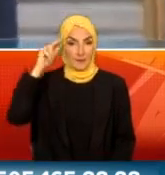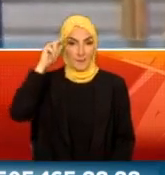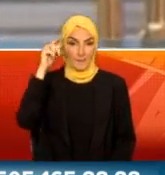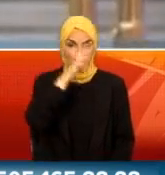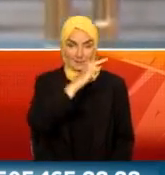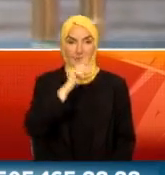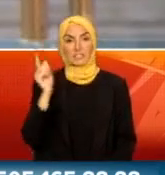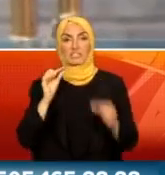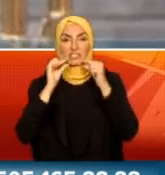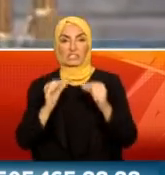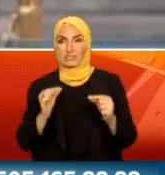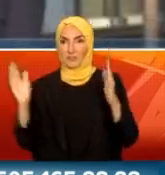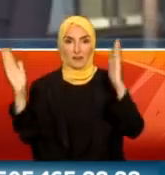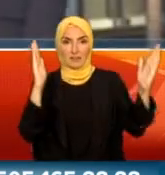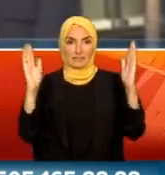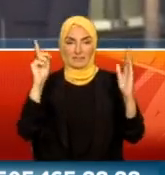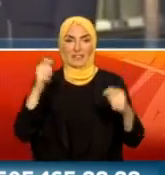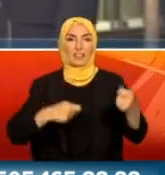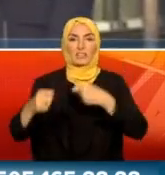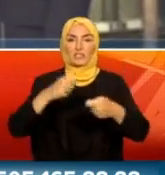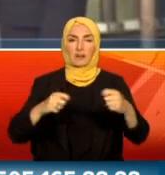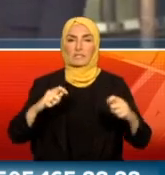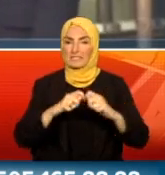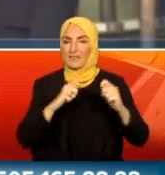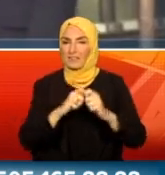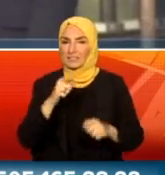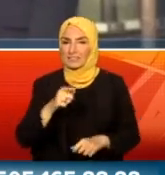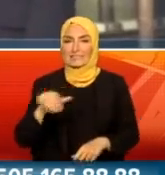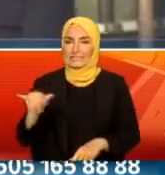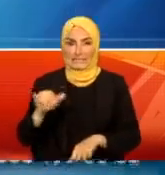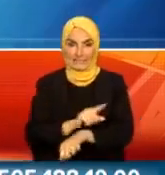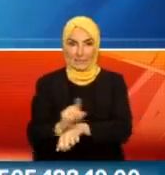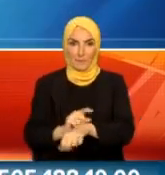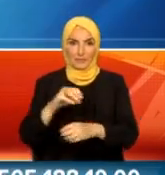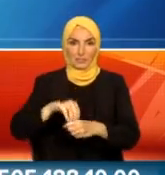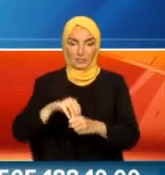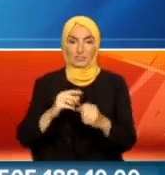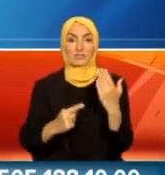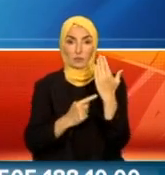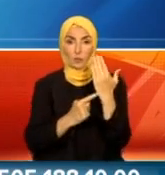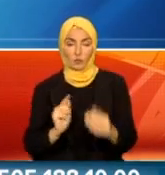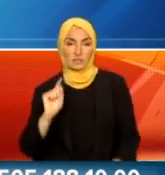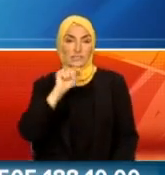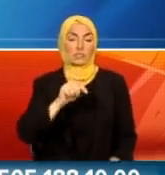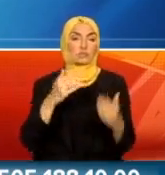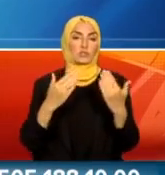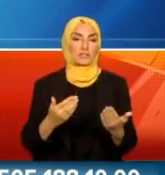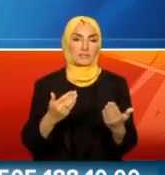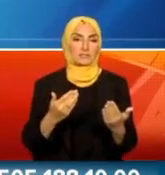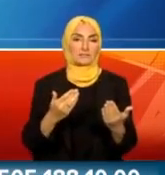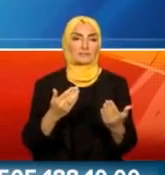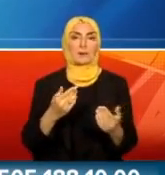Amerika ve Çin arasındaki ticaret savaşı yakın zamanda dijital ortama da sıçradı. Video paylaşım platformu TikTok